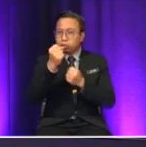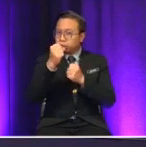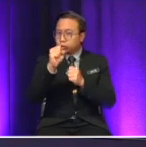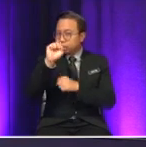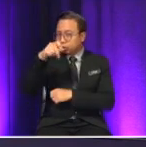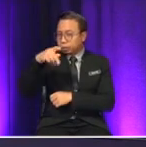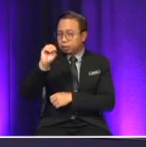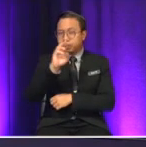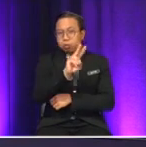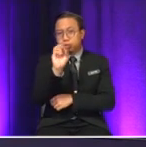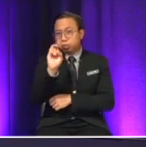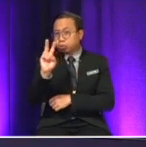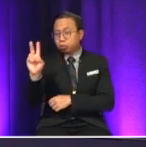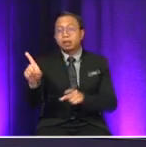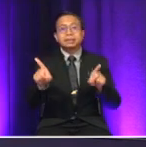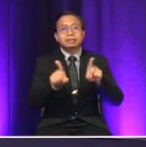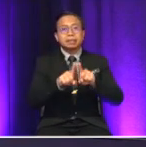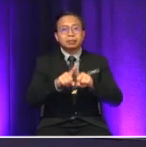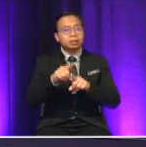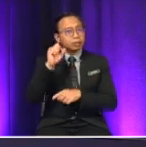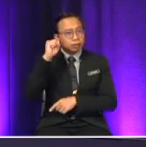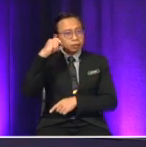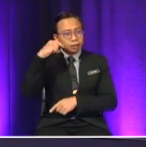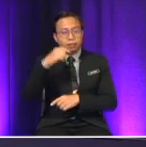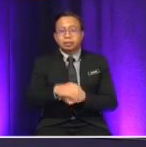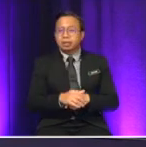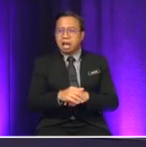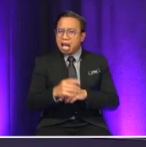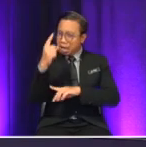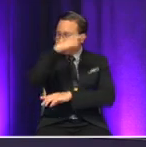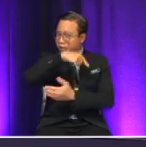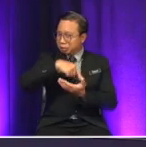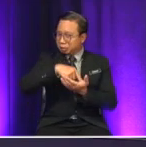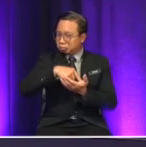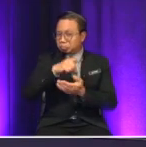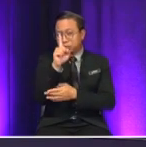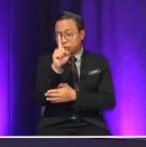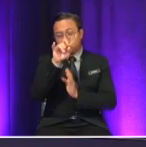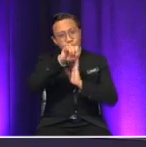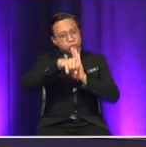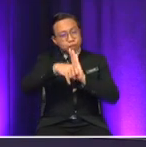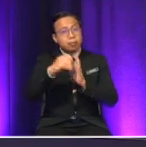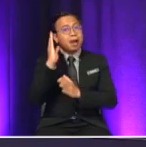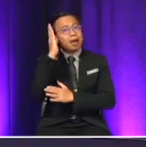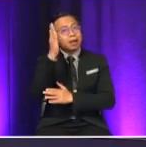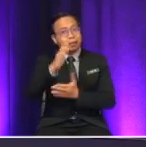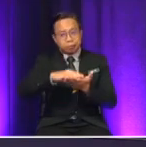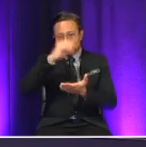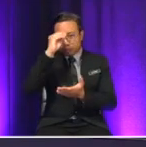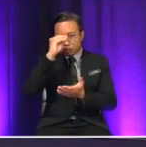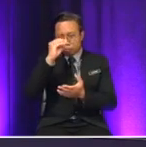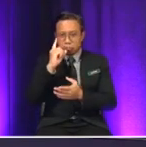SPM 2022 bersama saya Syafika Farahin. Dan hari ini bagi satu jam ini kita akan belajar mata